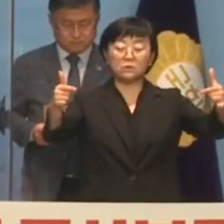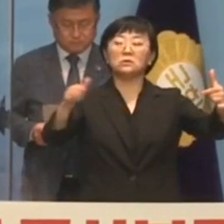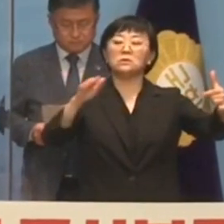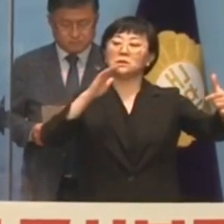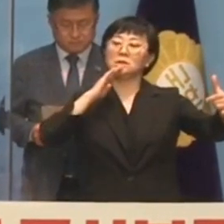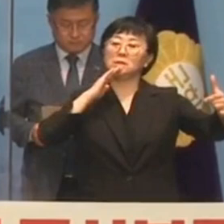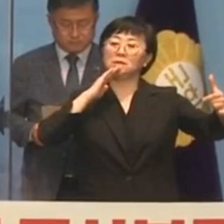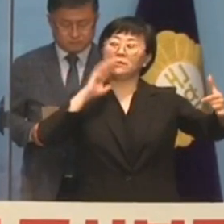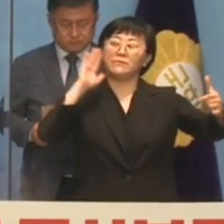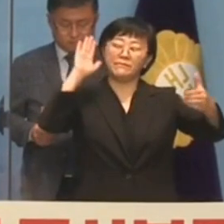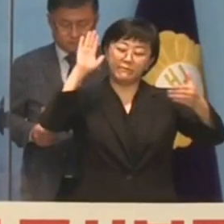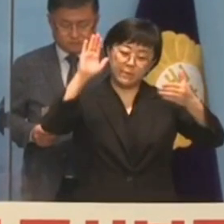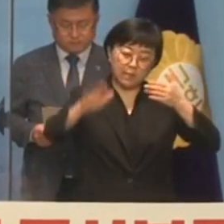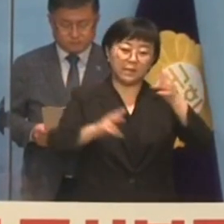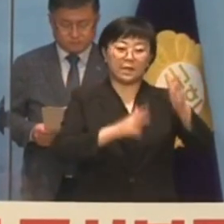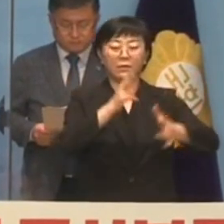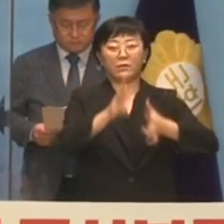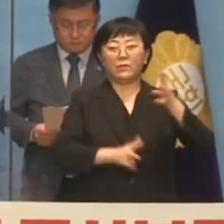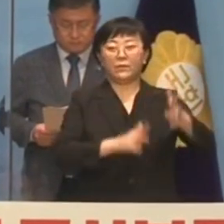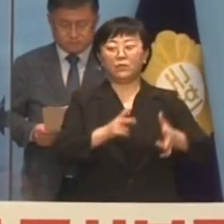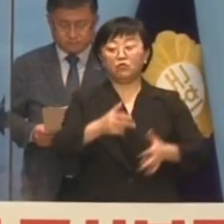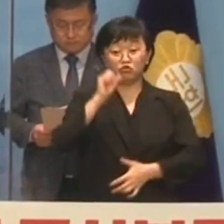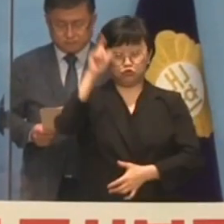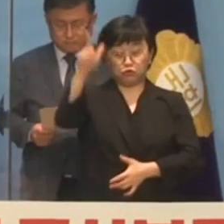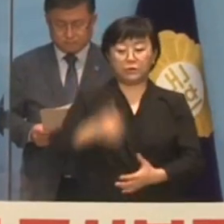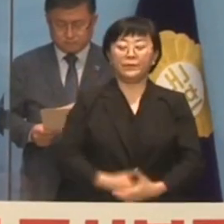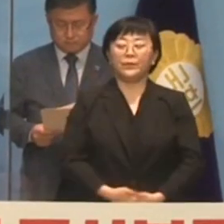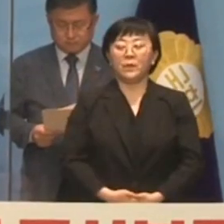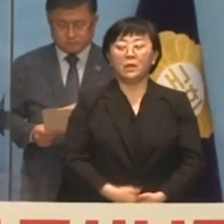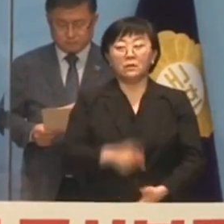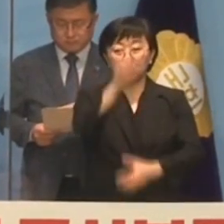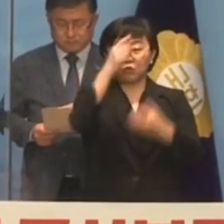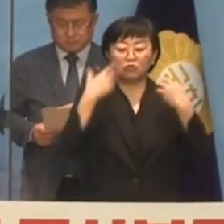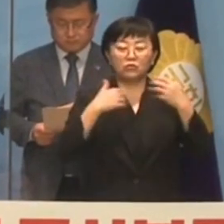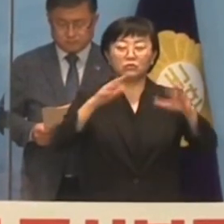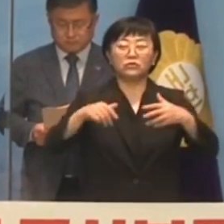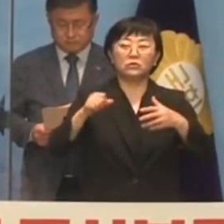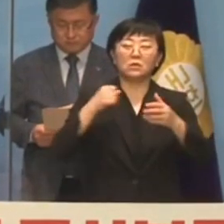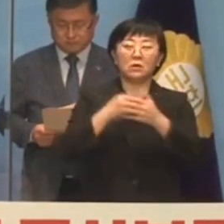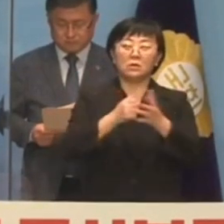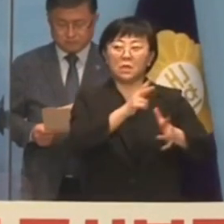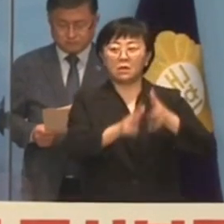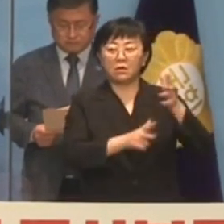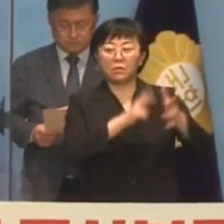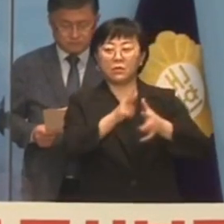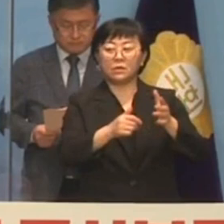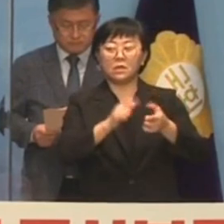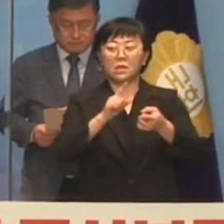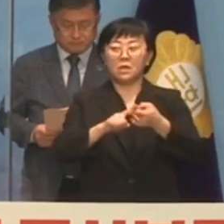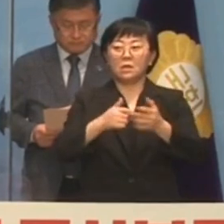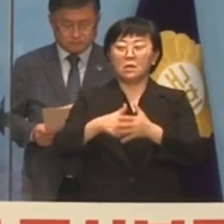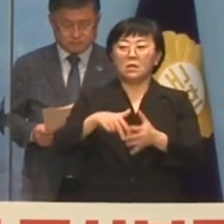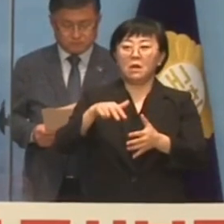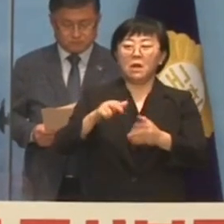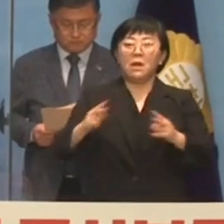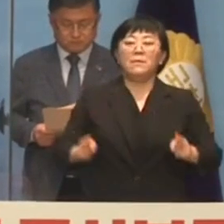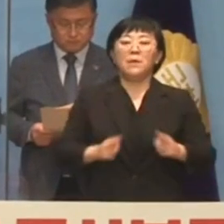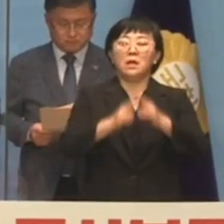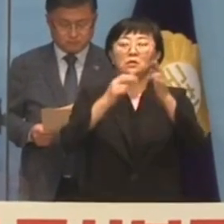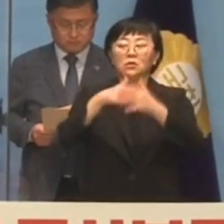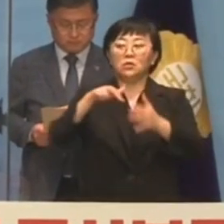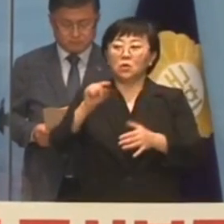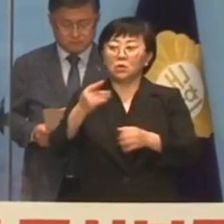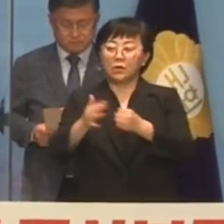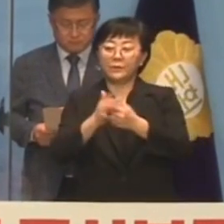거대한 미래 먹거리이다. 하지만 정부는 풍력산업을 조선과 반도체, 2차 전지를